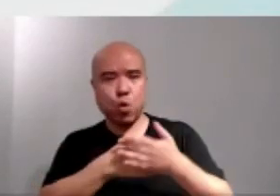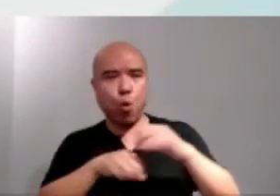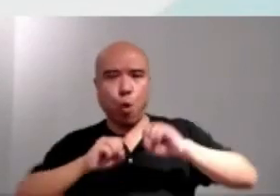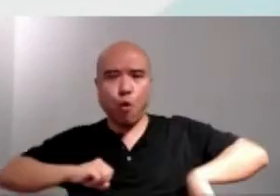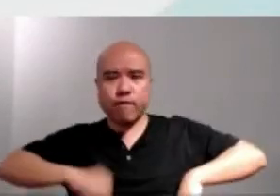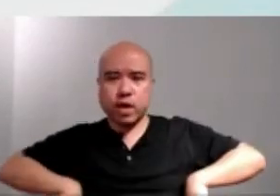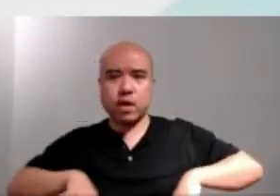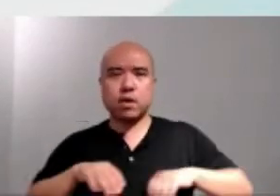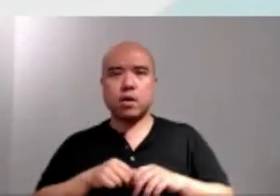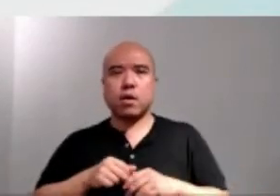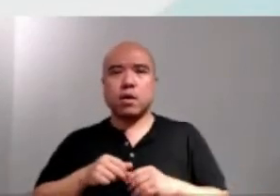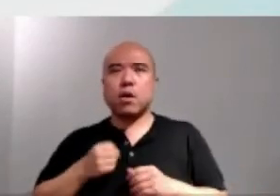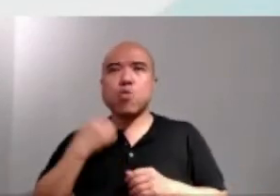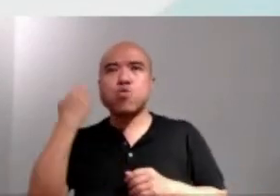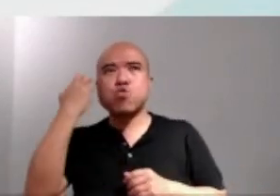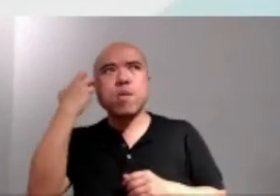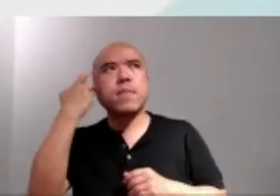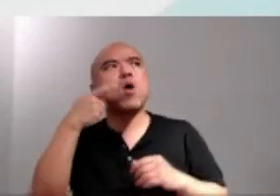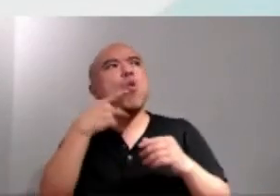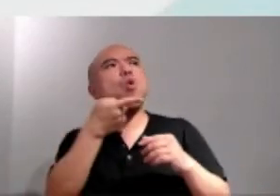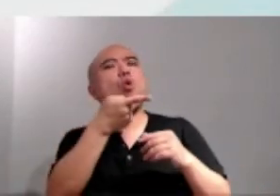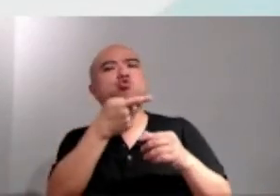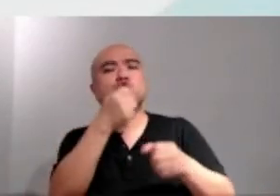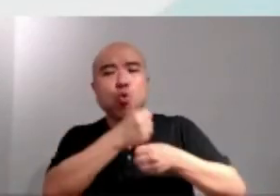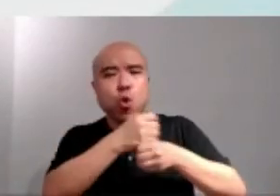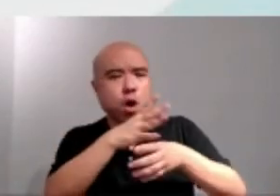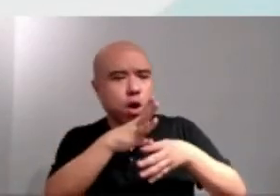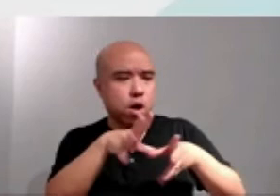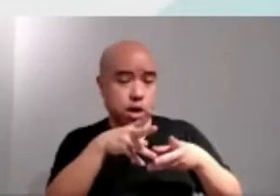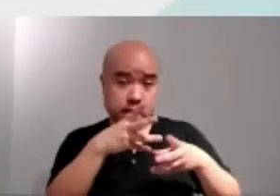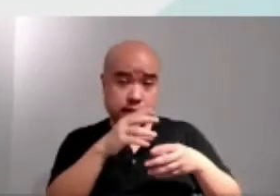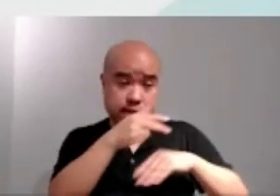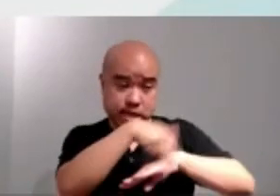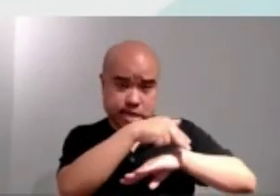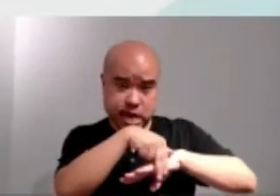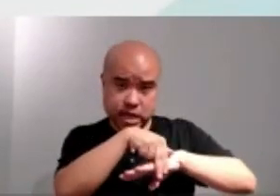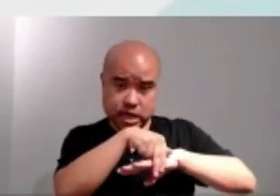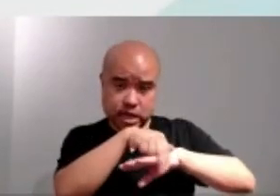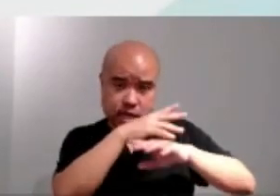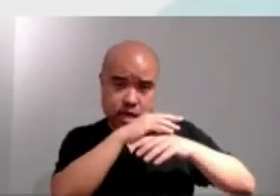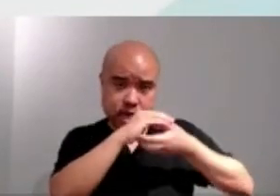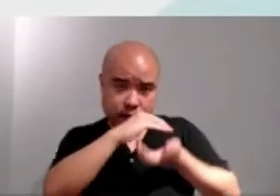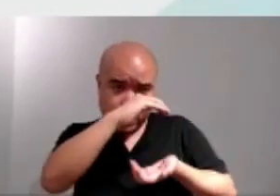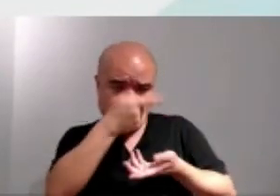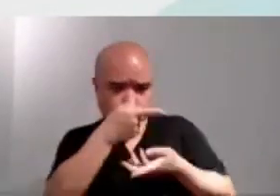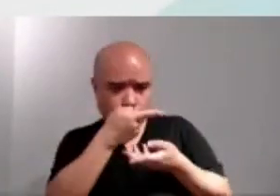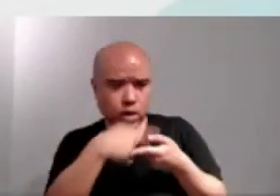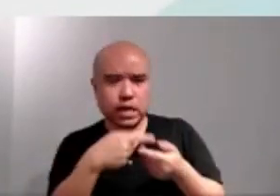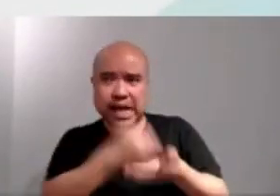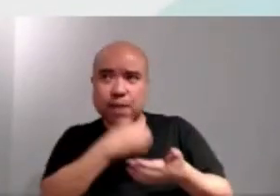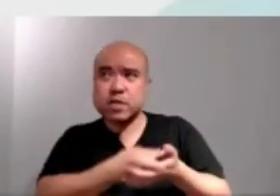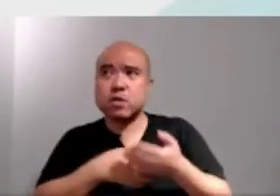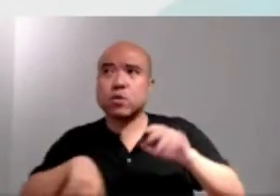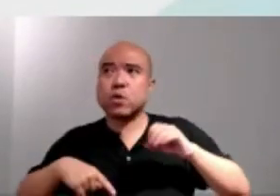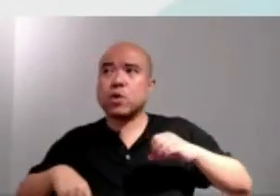產品嘅生命循環，希望做到喺設計同生產嘅時候咧都唔會製造垃圾嘅，等資